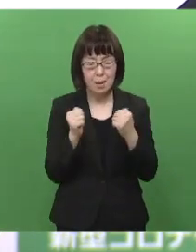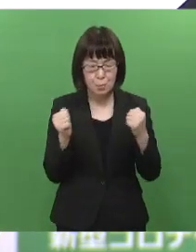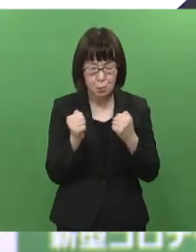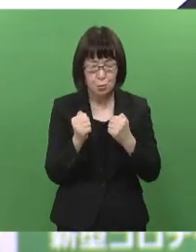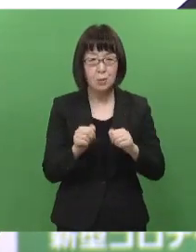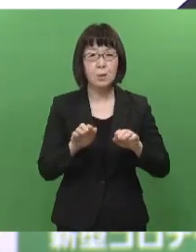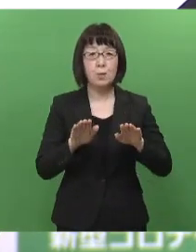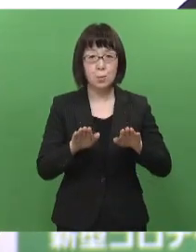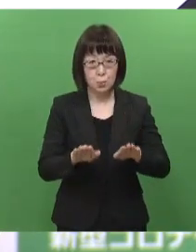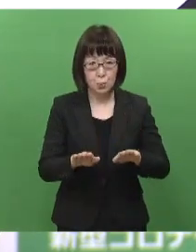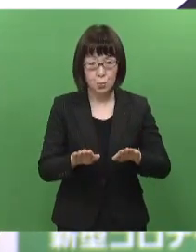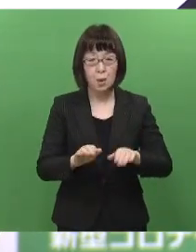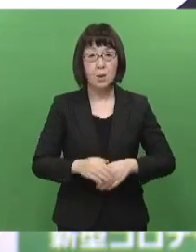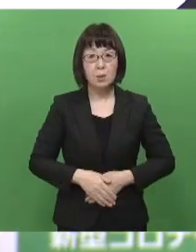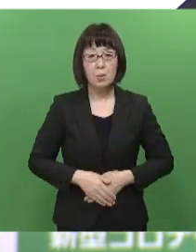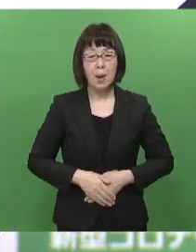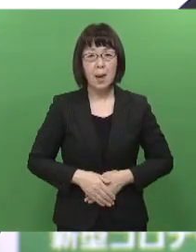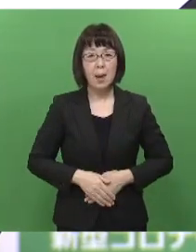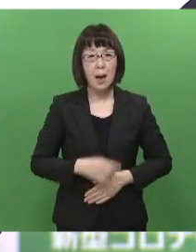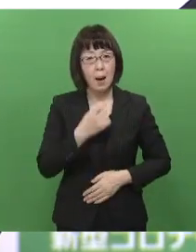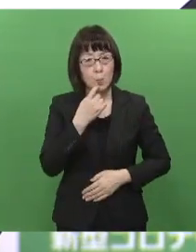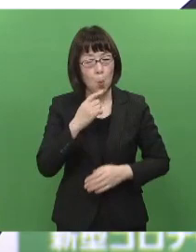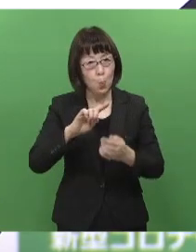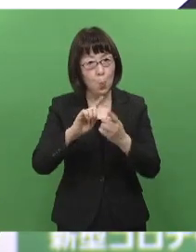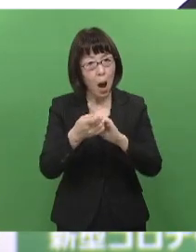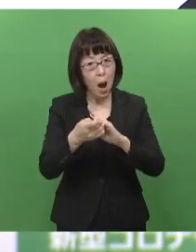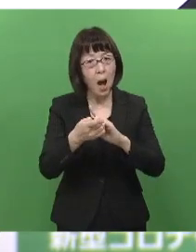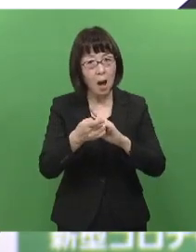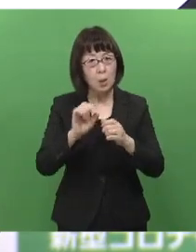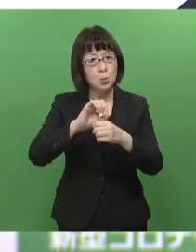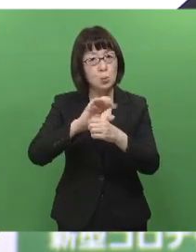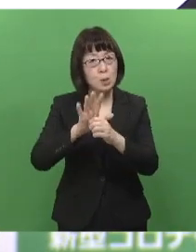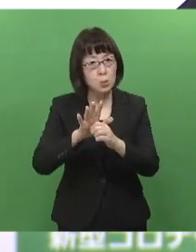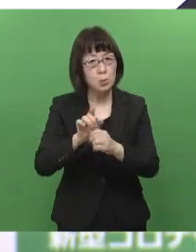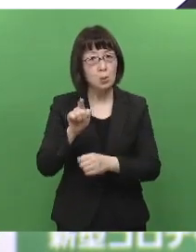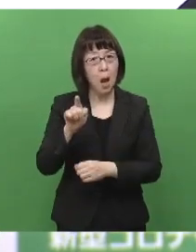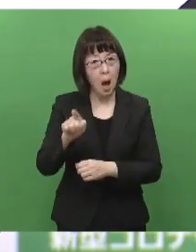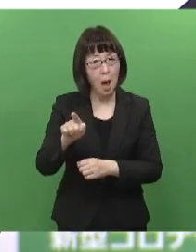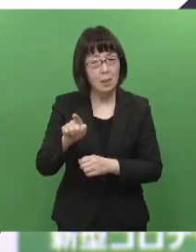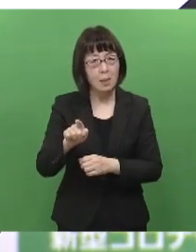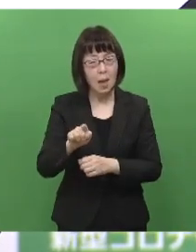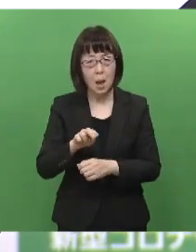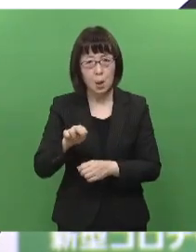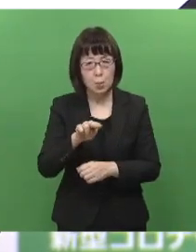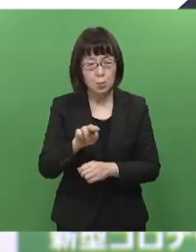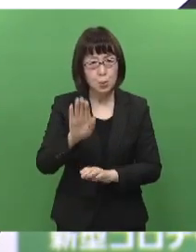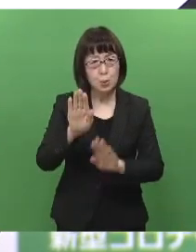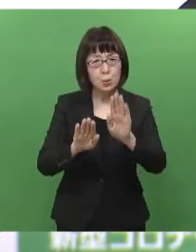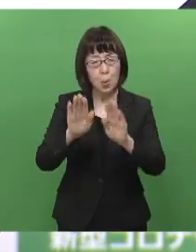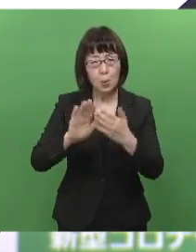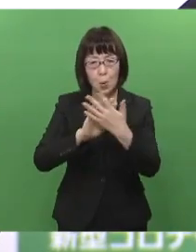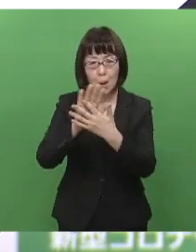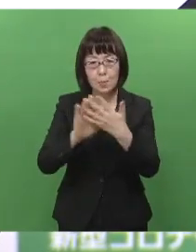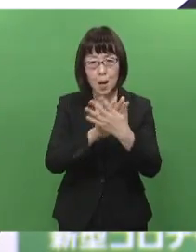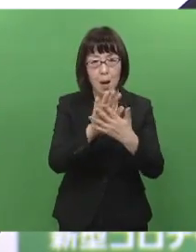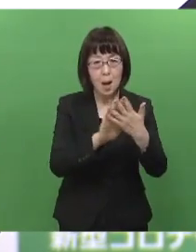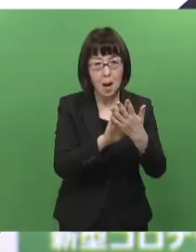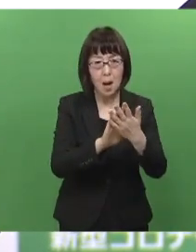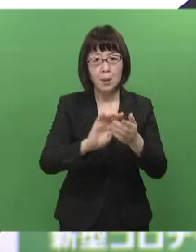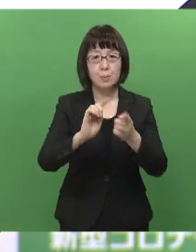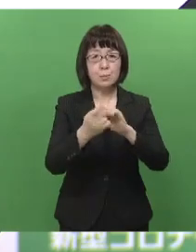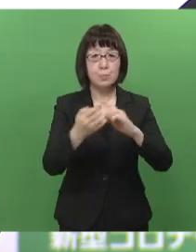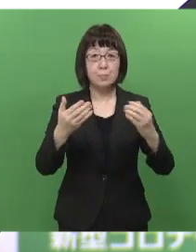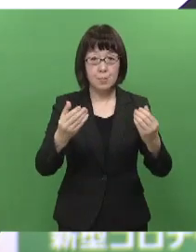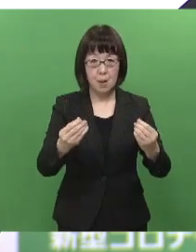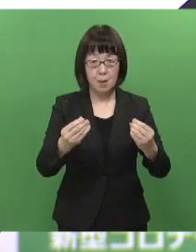、それから変異種が入ってきて読めないウイルスがさらに読みづらくなっていることなどなどありますが、